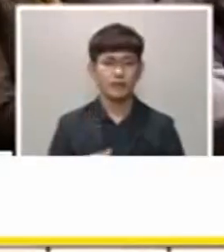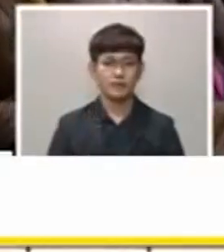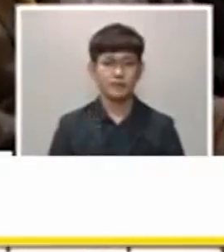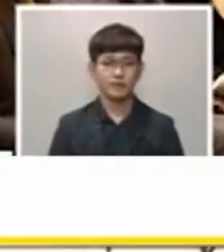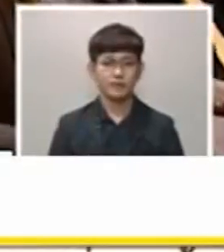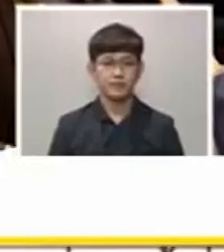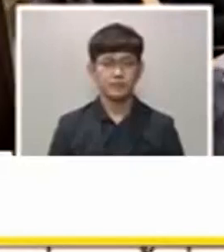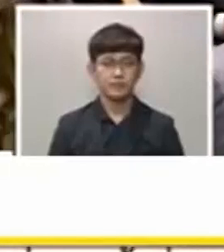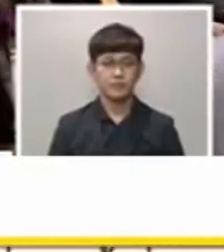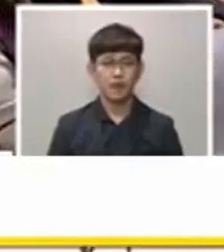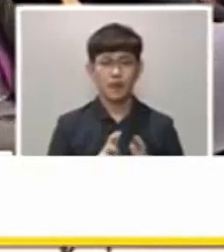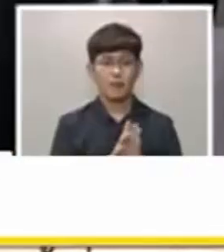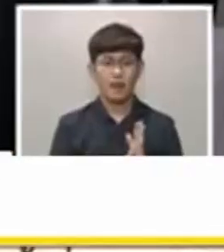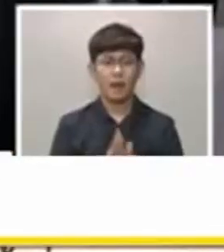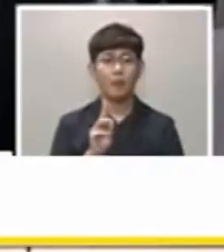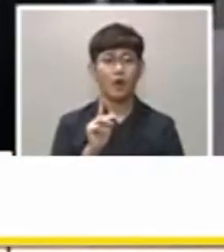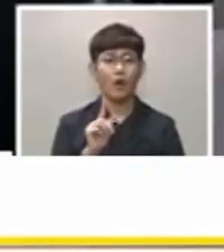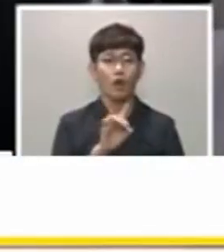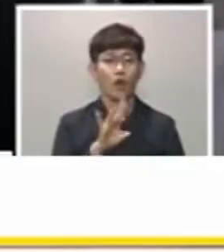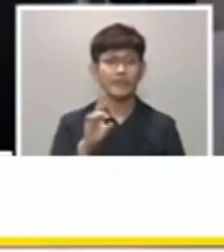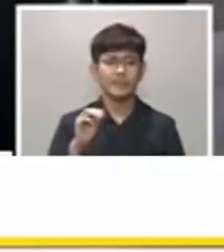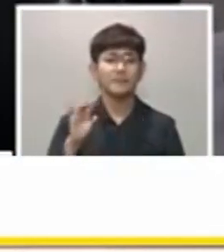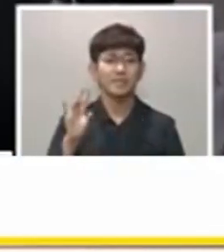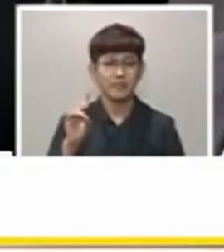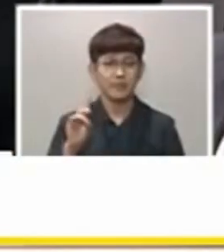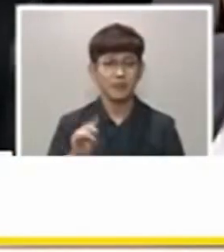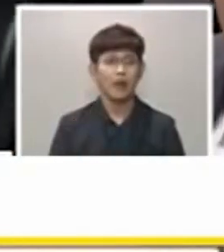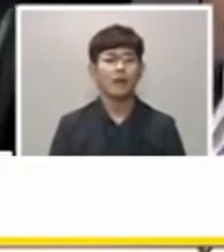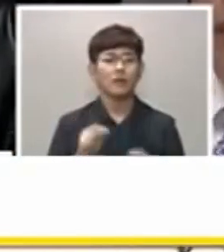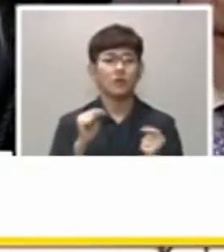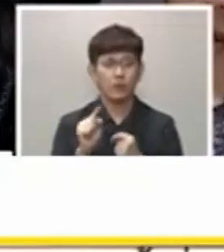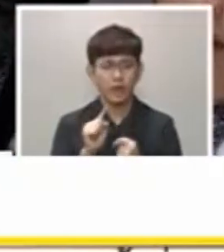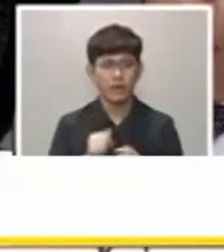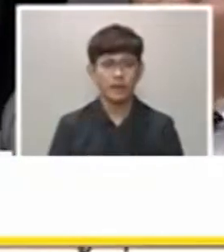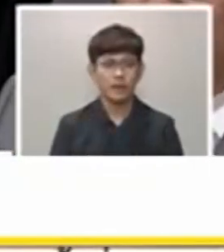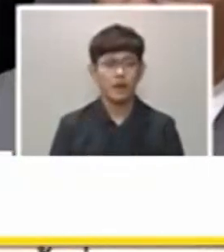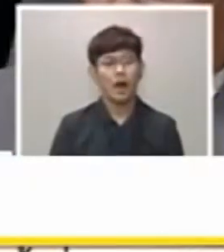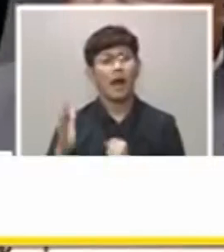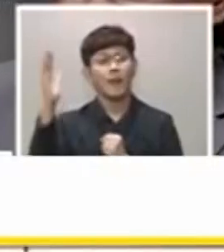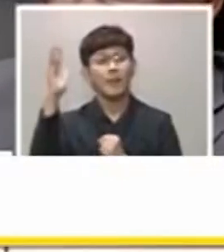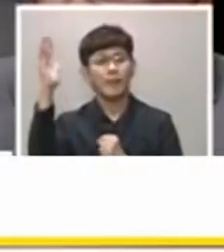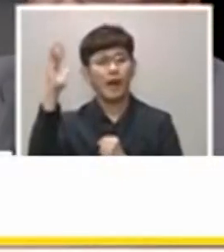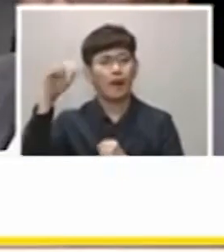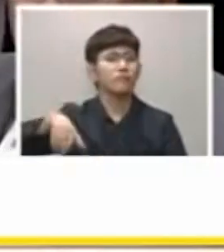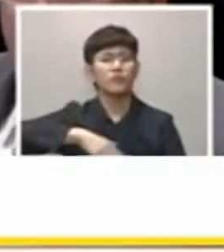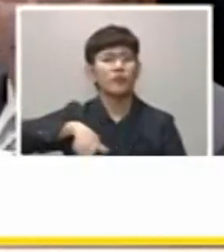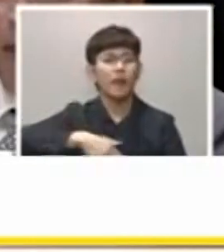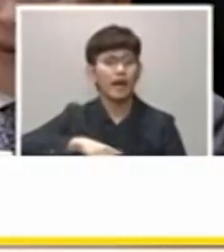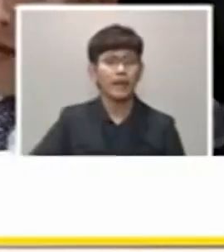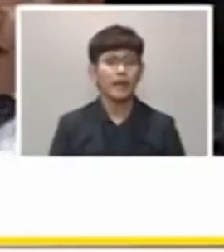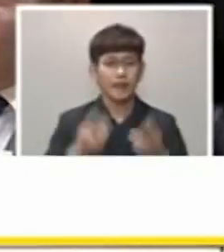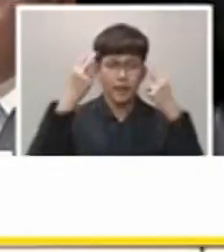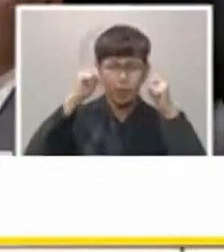ายค้าน42คนด้วยกันครับไปฟังเสียงท่านนายกรัฐมนตรีที่มีการลุกขึ้นมาชี้แจงนะครับกับให้ปลายก่อนหน้านี้ไป